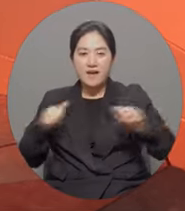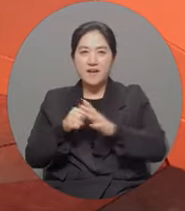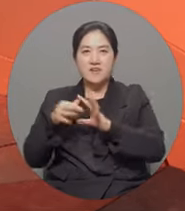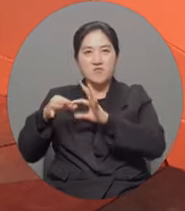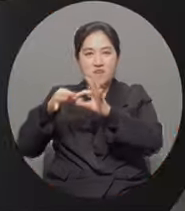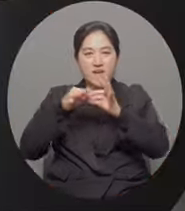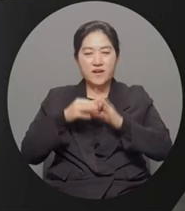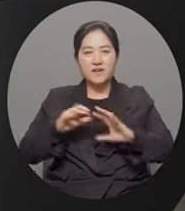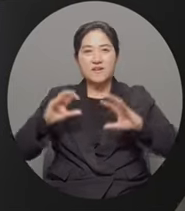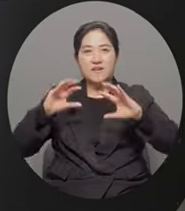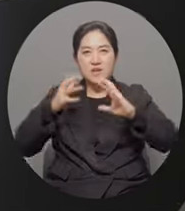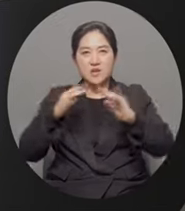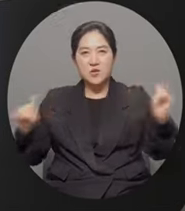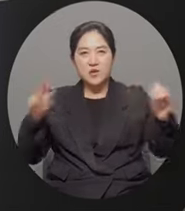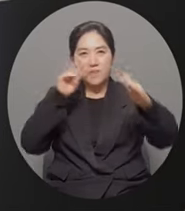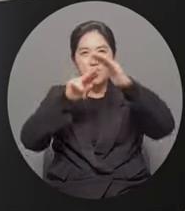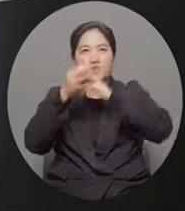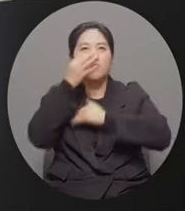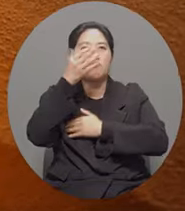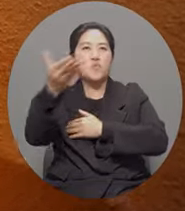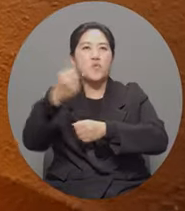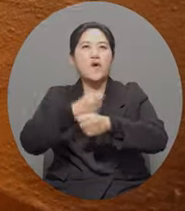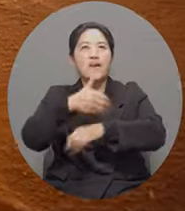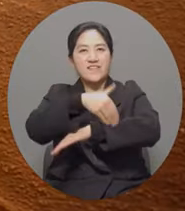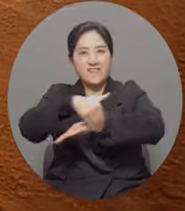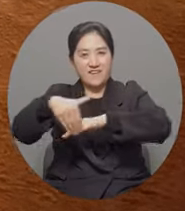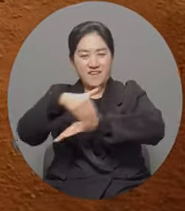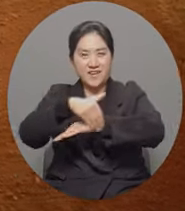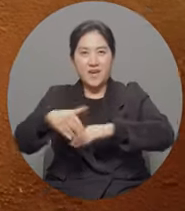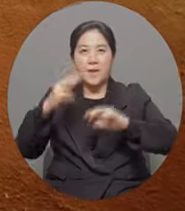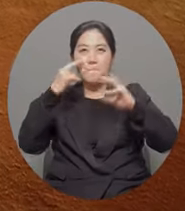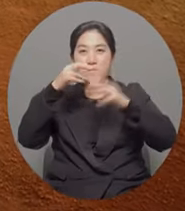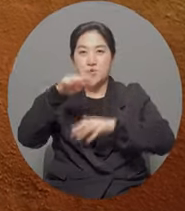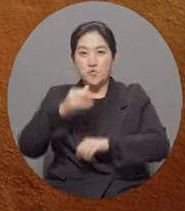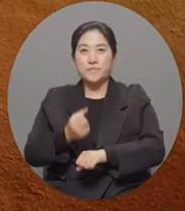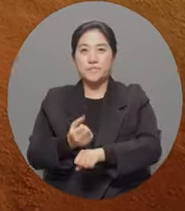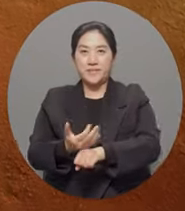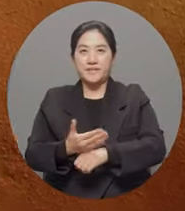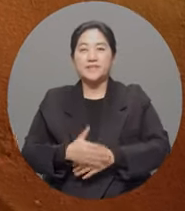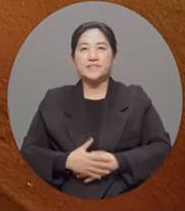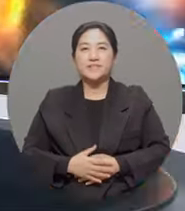인프라를 통한 인류의 비전을 제시할 전망입니다. 라스베이거스에서 MBC 뉴스 임현주입니다.